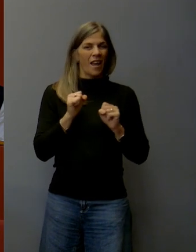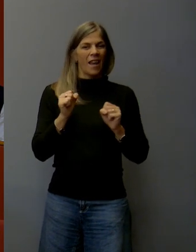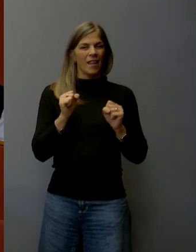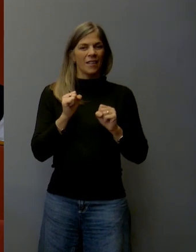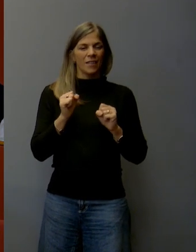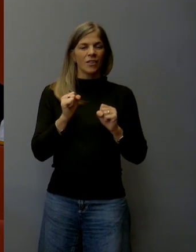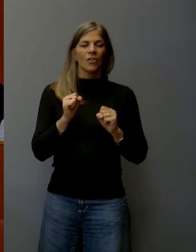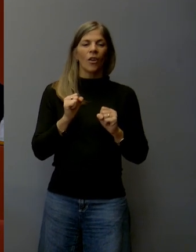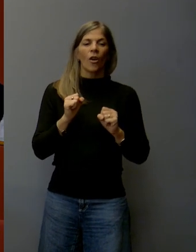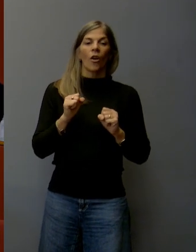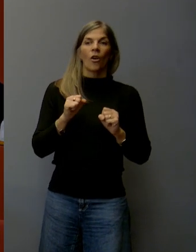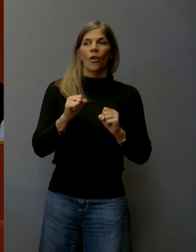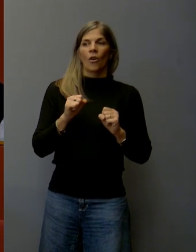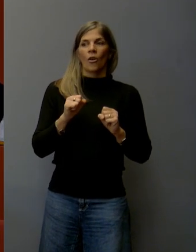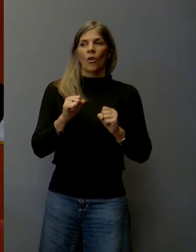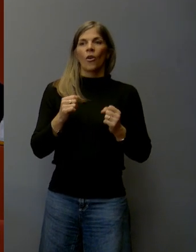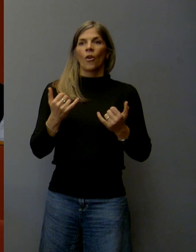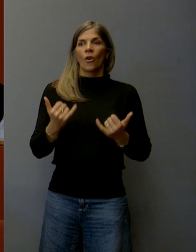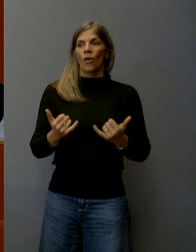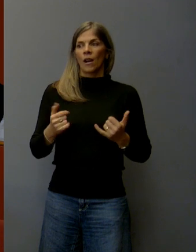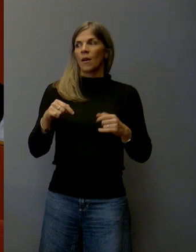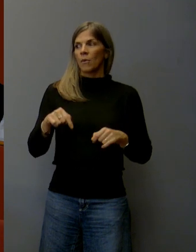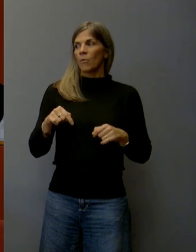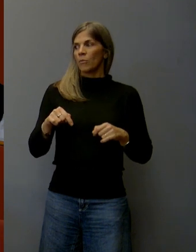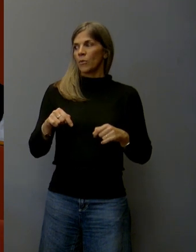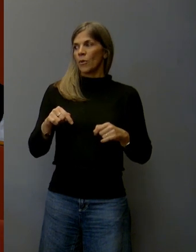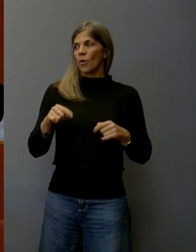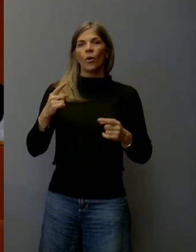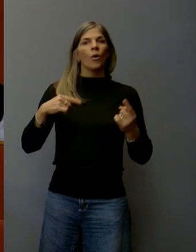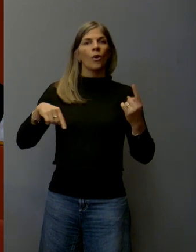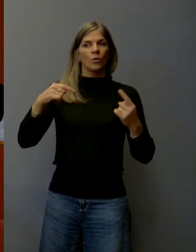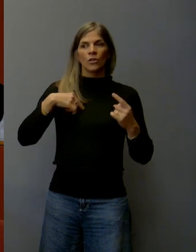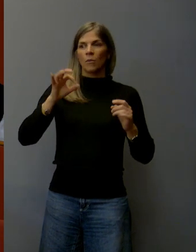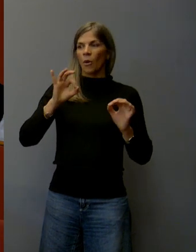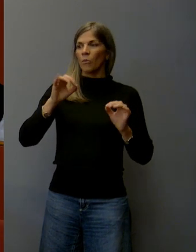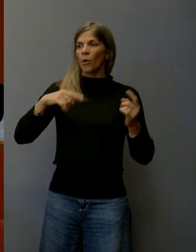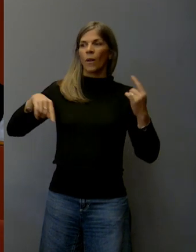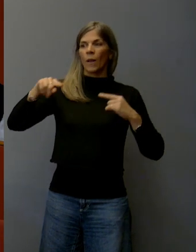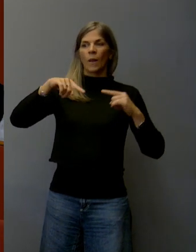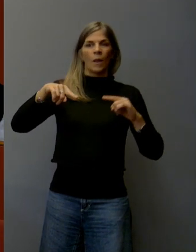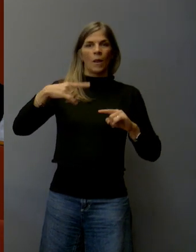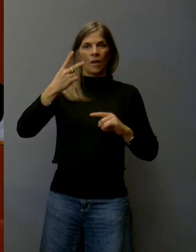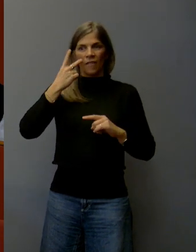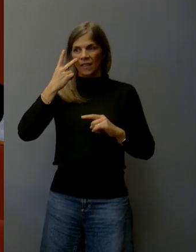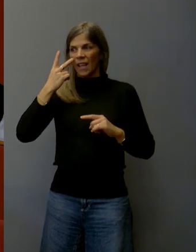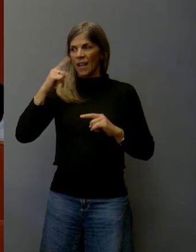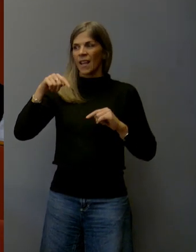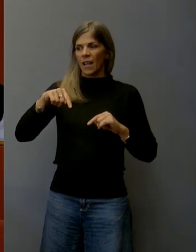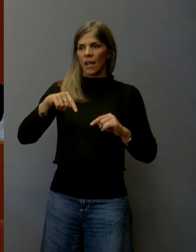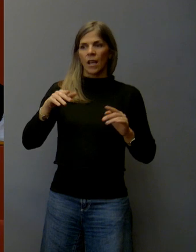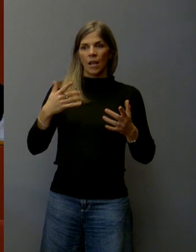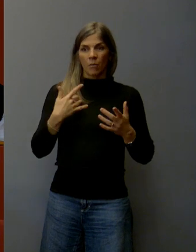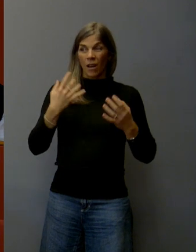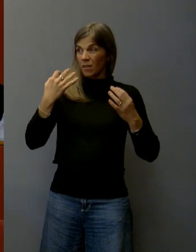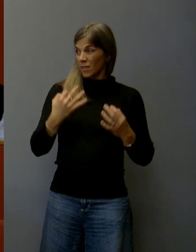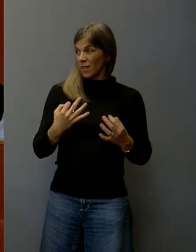però Ne approfitto anche del fatto che gira per questo palazzo del City manager chiederei di finire verificare se ci sono